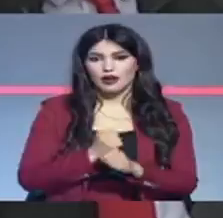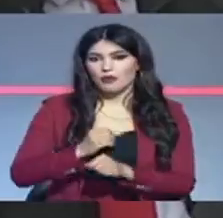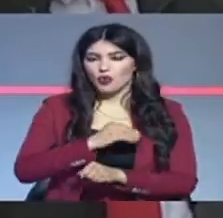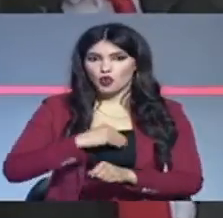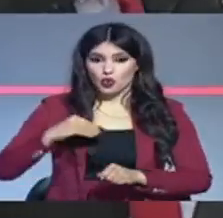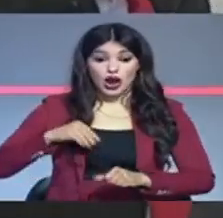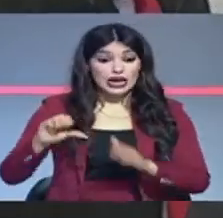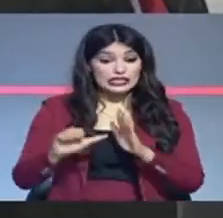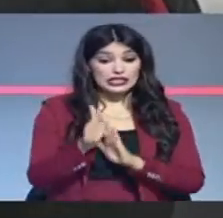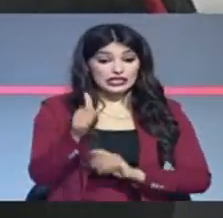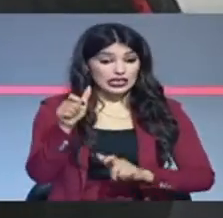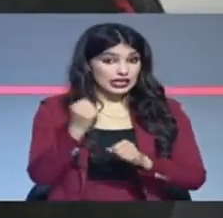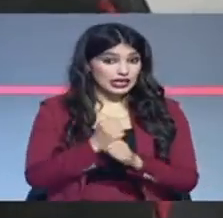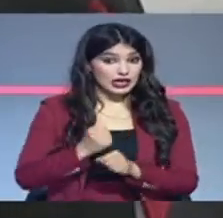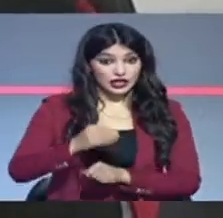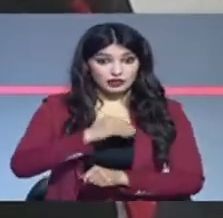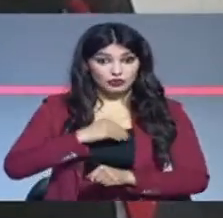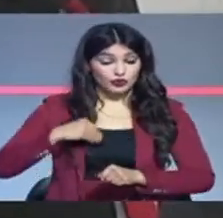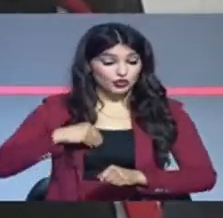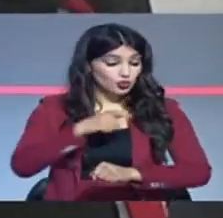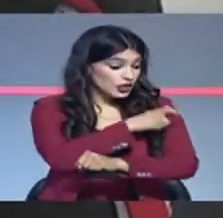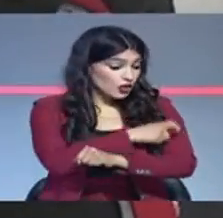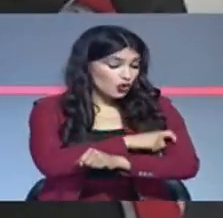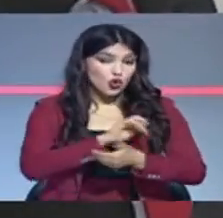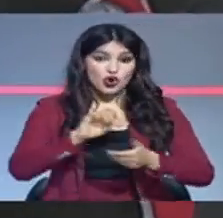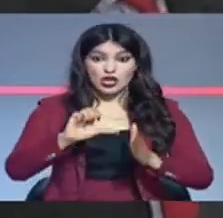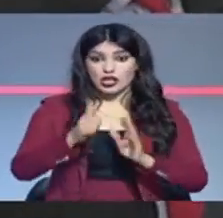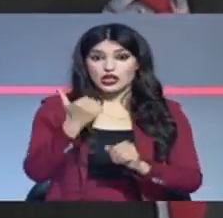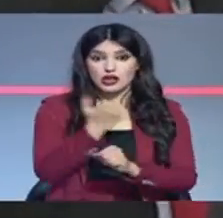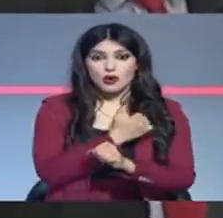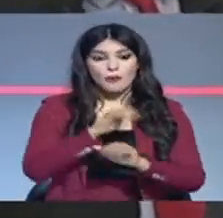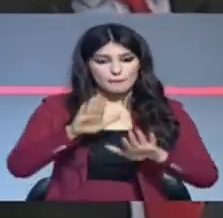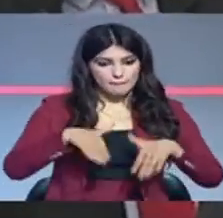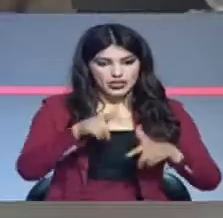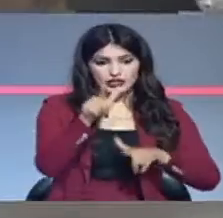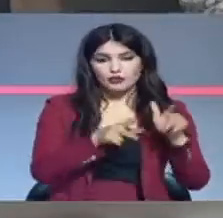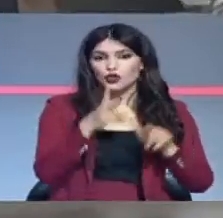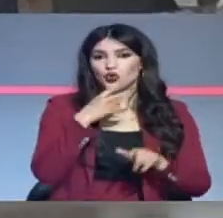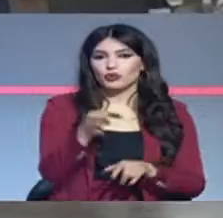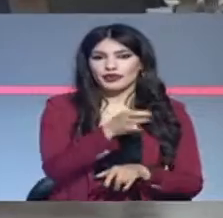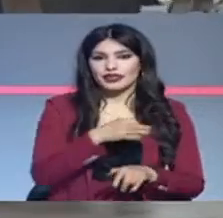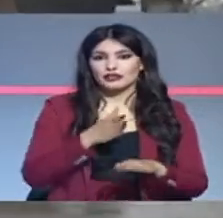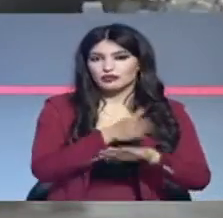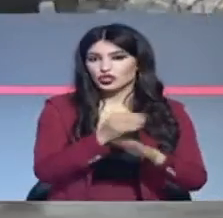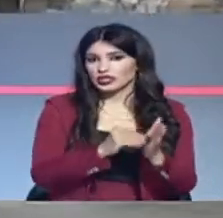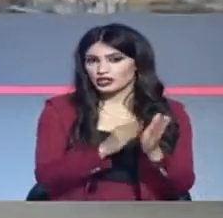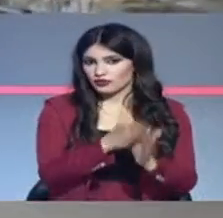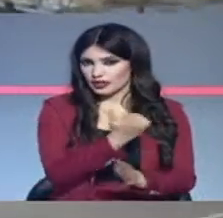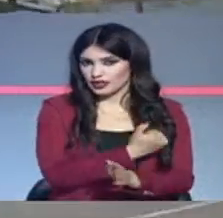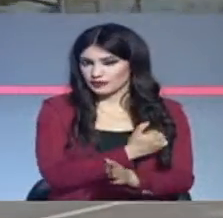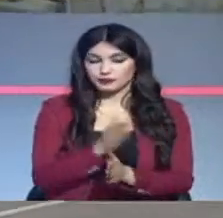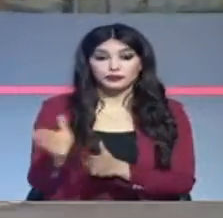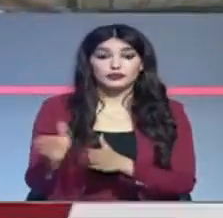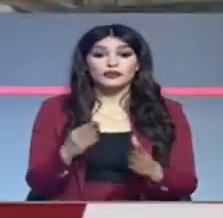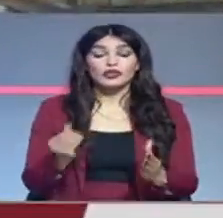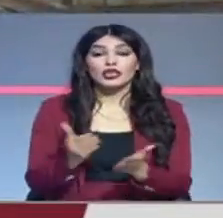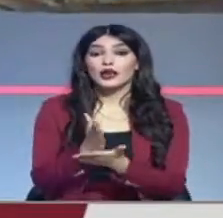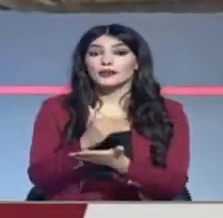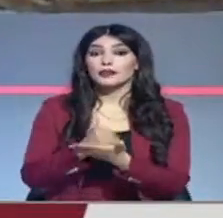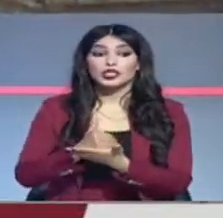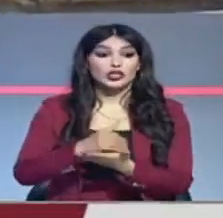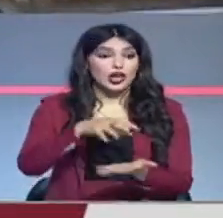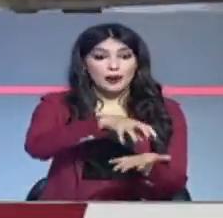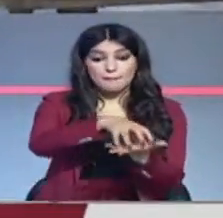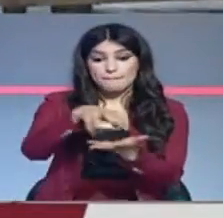الطباء خاصه خارطه الممرضين وقت ال المواطنين وتوزيع وزراء ات اللقاء على كافه